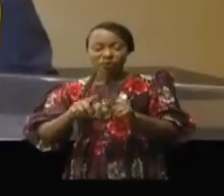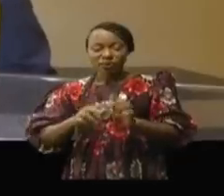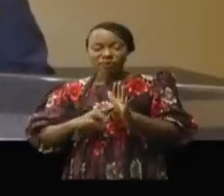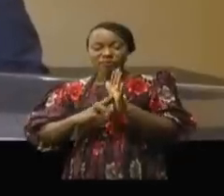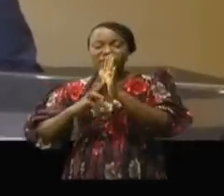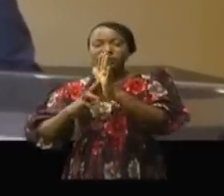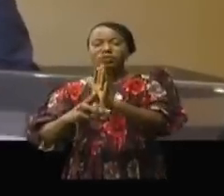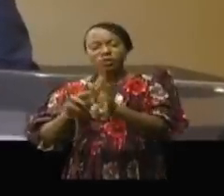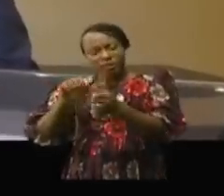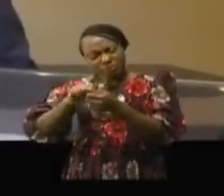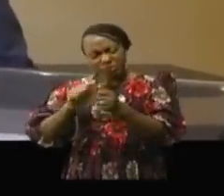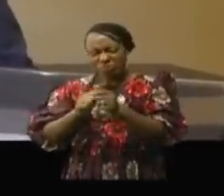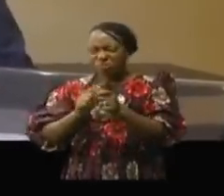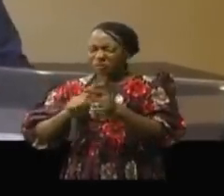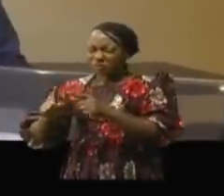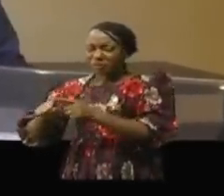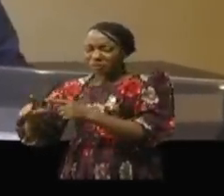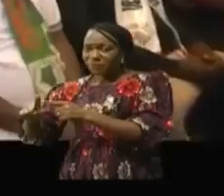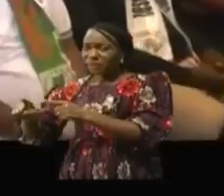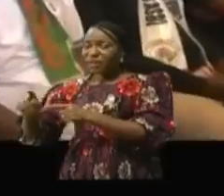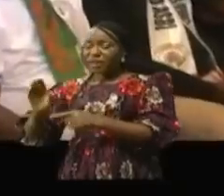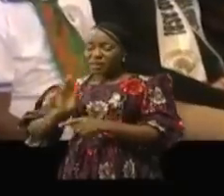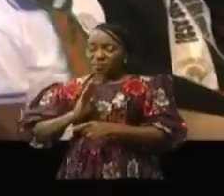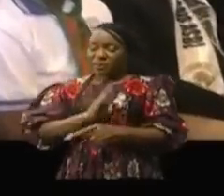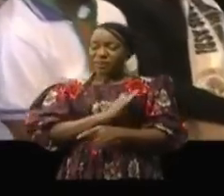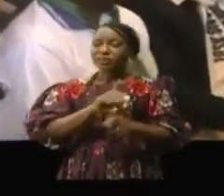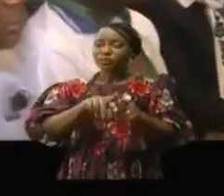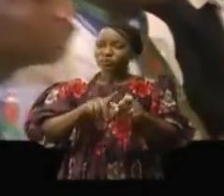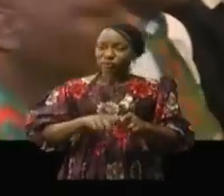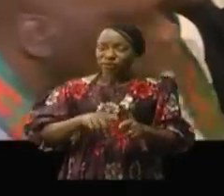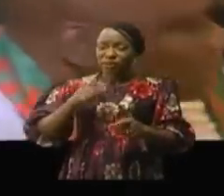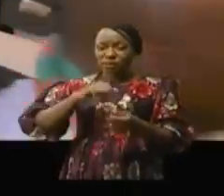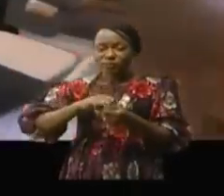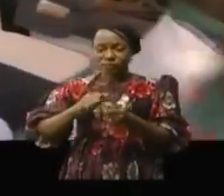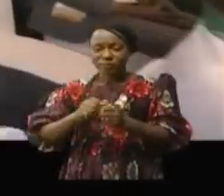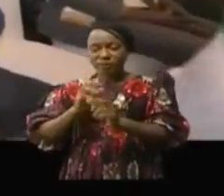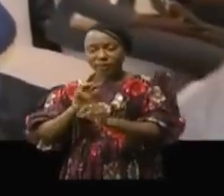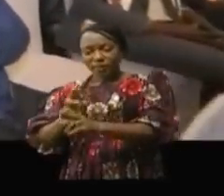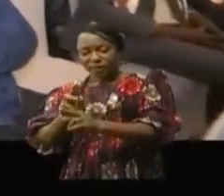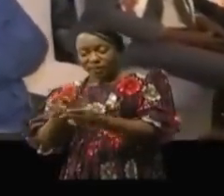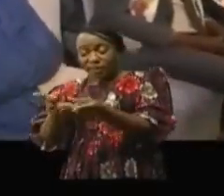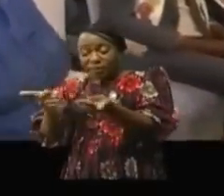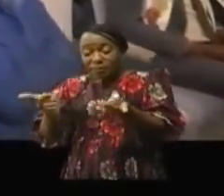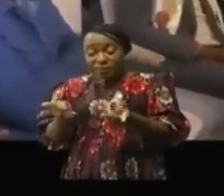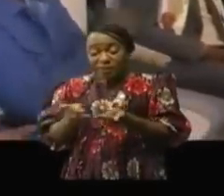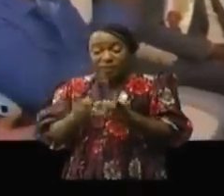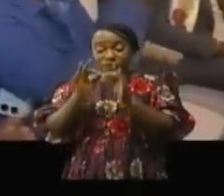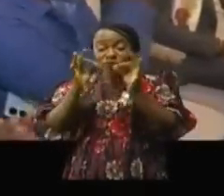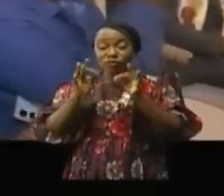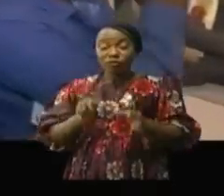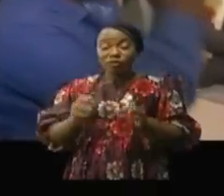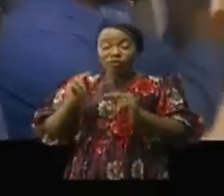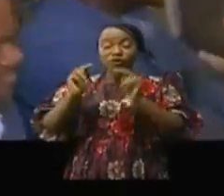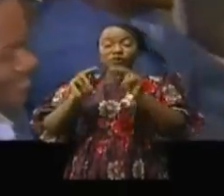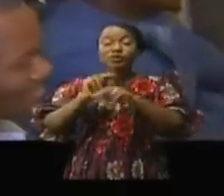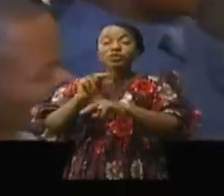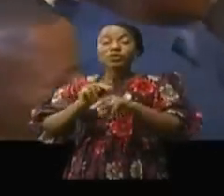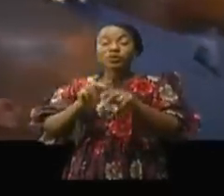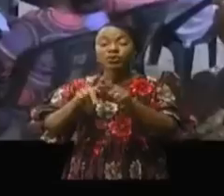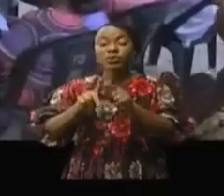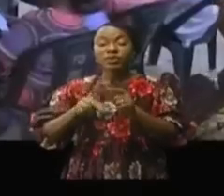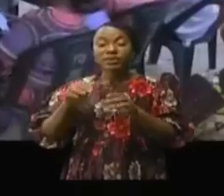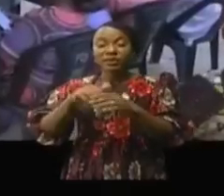quelques préoccupations à Modeste Bahati, notamment la restructuration de leur plateforme au niveau national et dans les